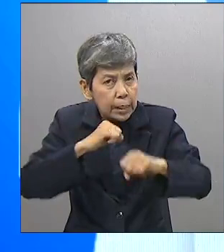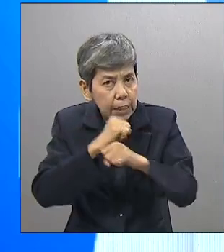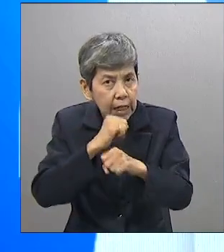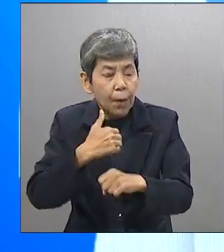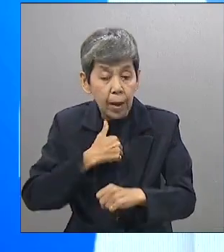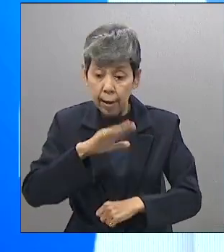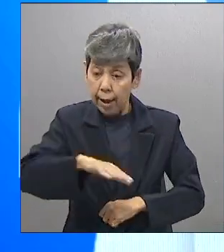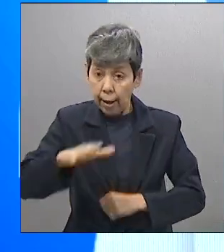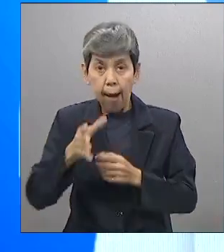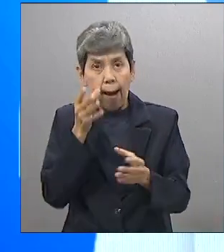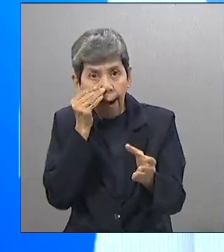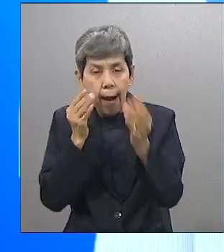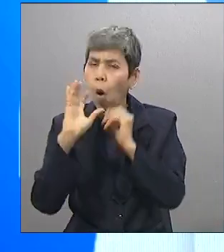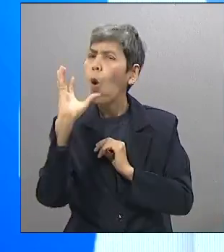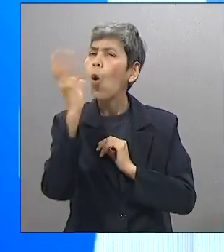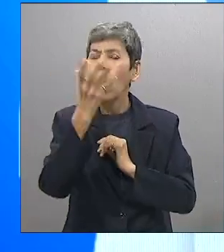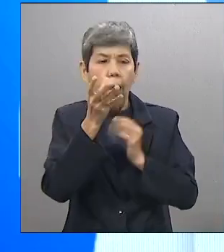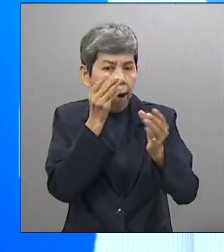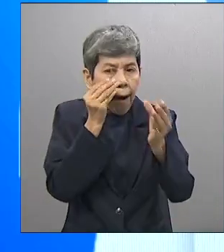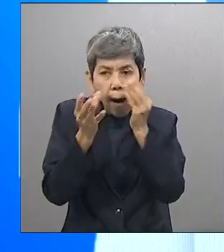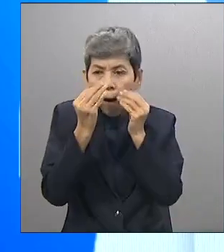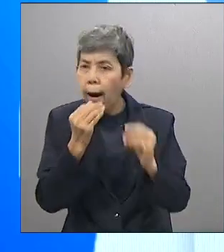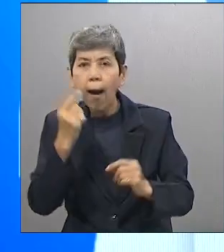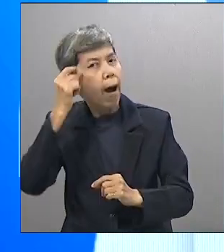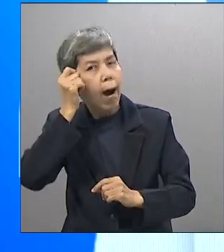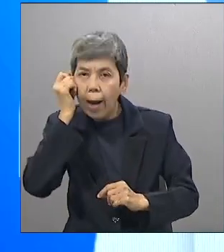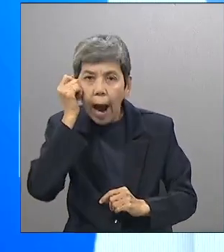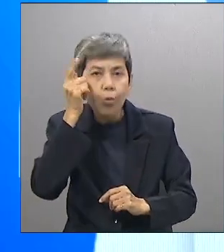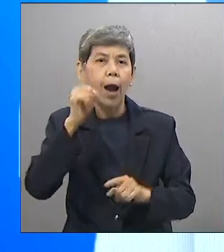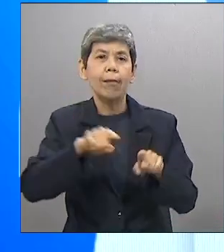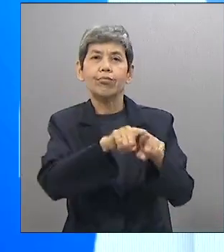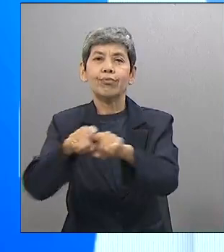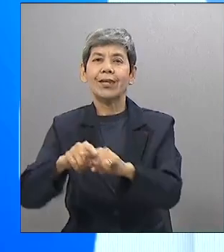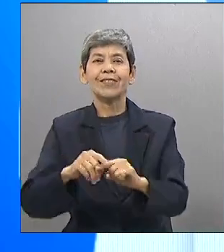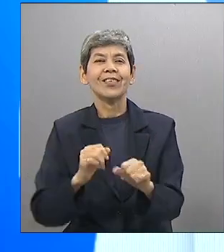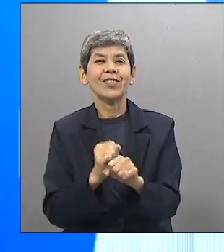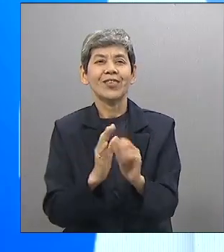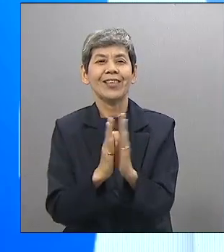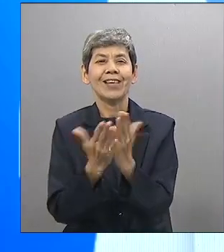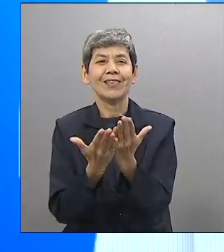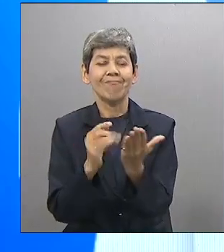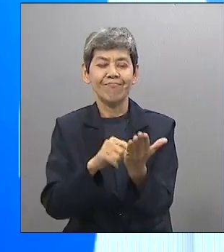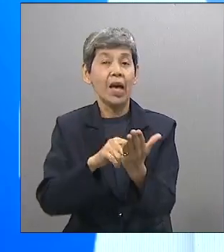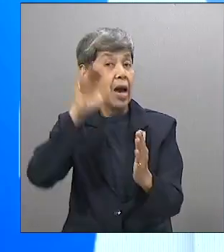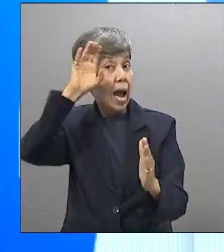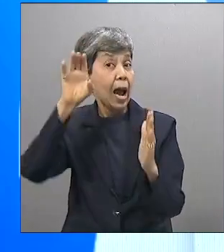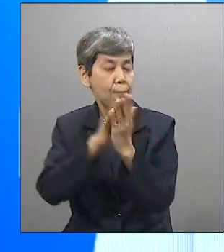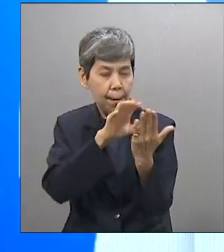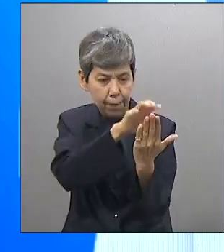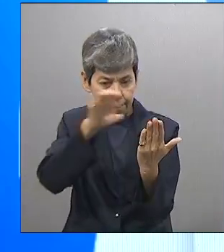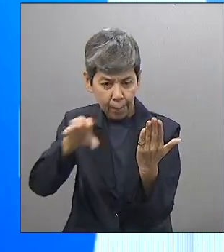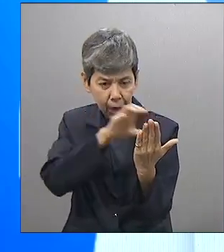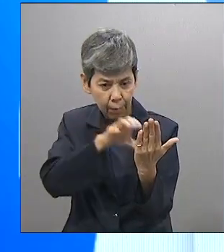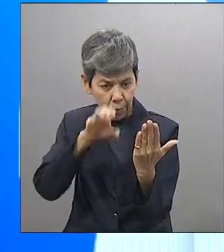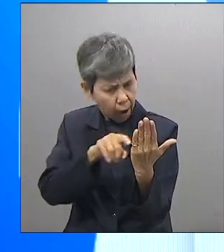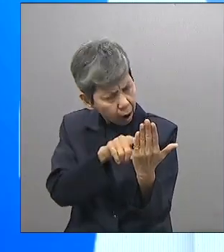ให้เดกๆเรานี้นะคะทั่วโลกสามารถสื่อสารกัได้นั่นก็คือหนังสือภาพ κα่hurภาพหนึ่ภาพไม่ตองมคำบร